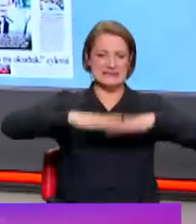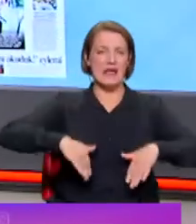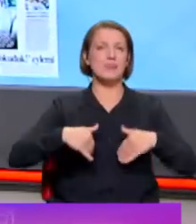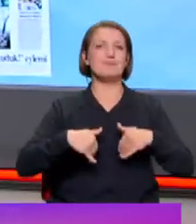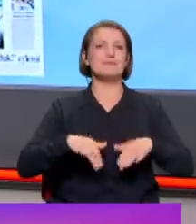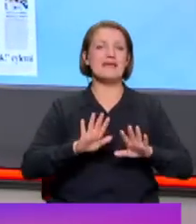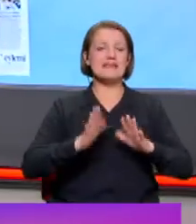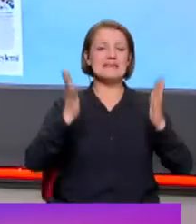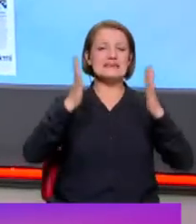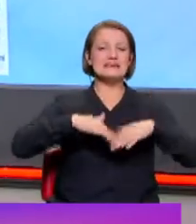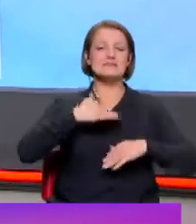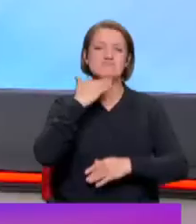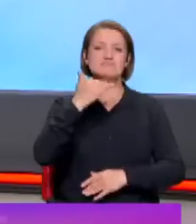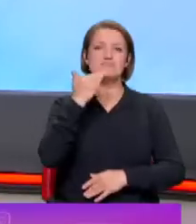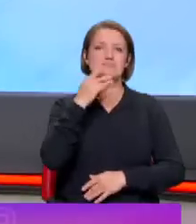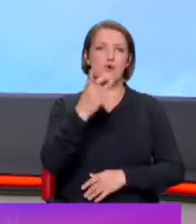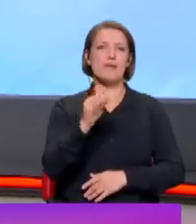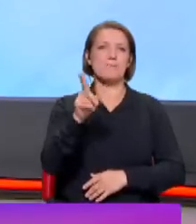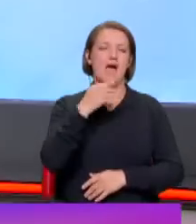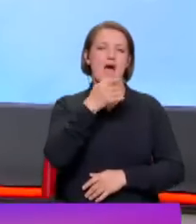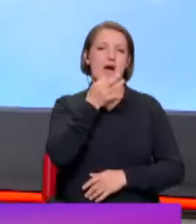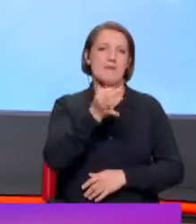değil de yıkılamayan bir